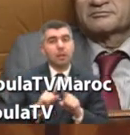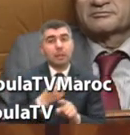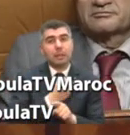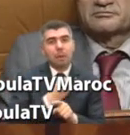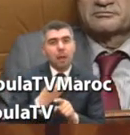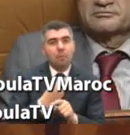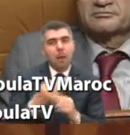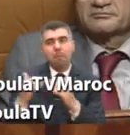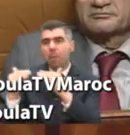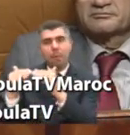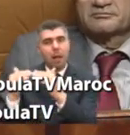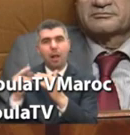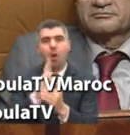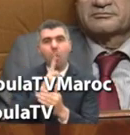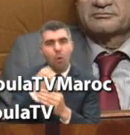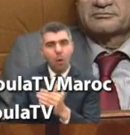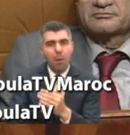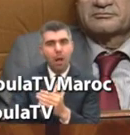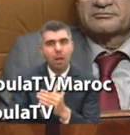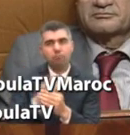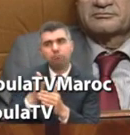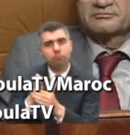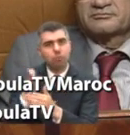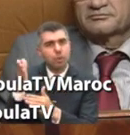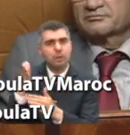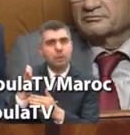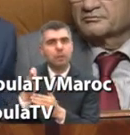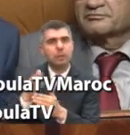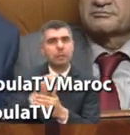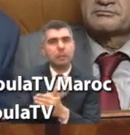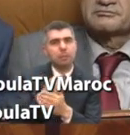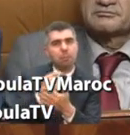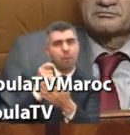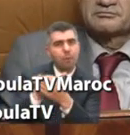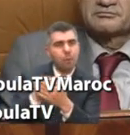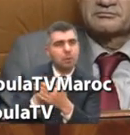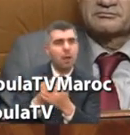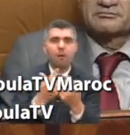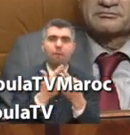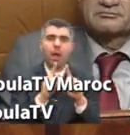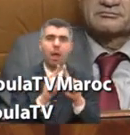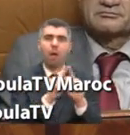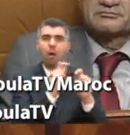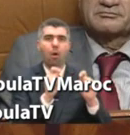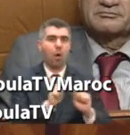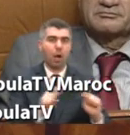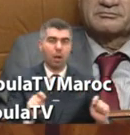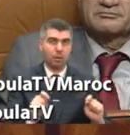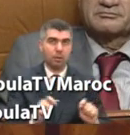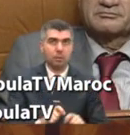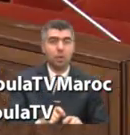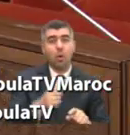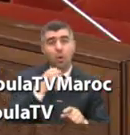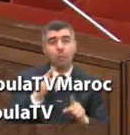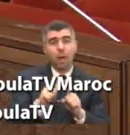تولي بحال العام بحال الخاص، تولي المريض فين ما مشى يتعالج ويتشافى. الا هناك اشكاليات عند هذه المصحات وهو